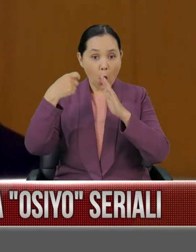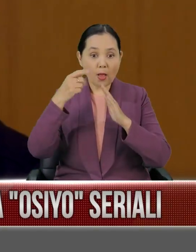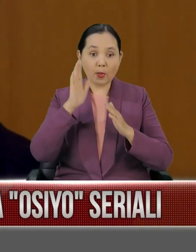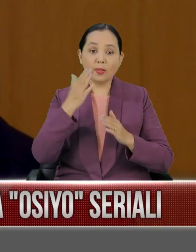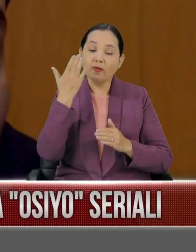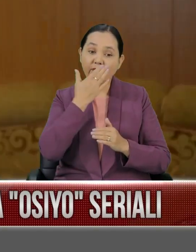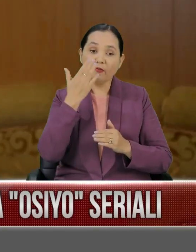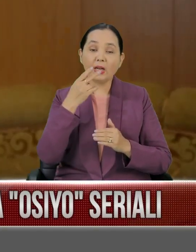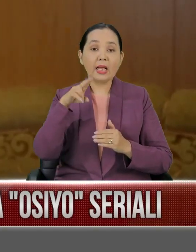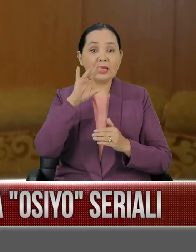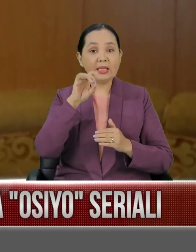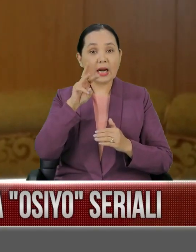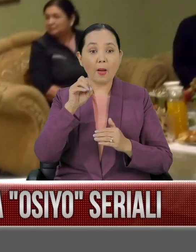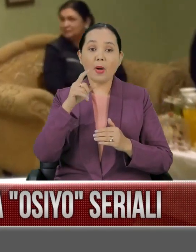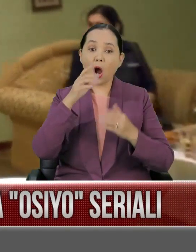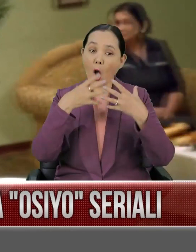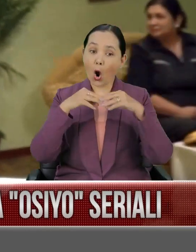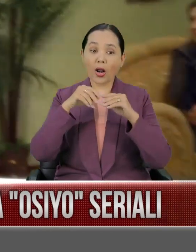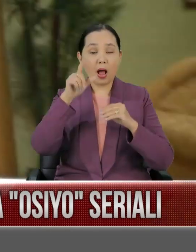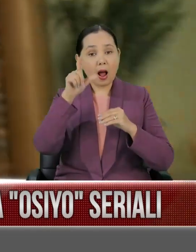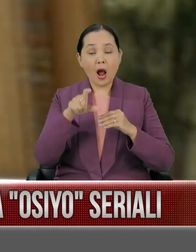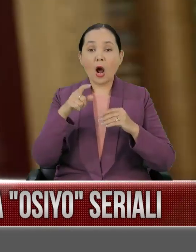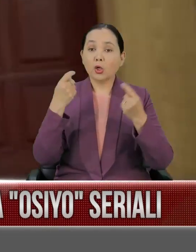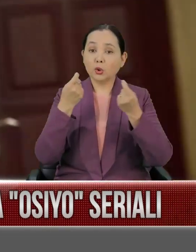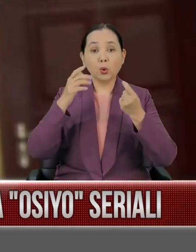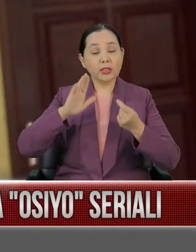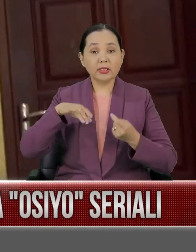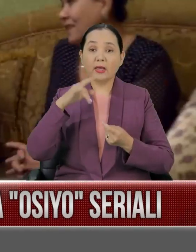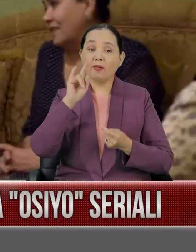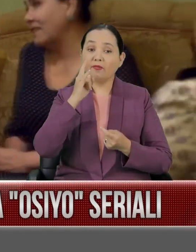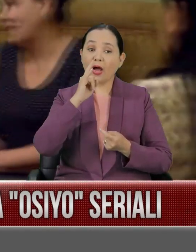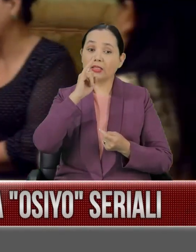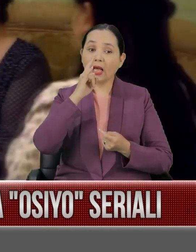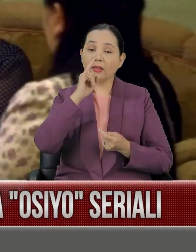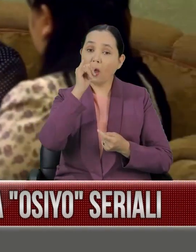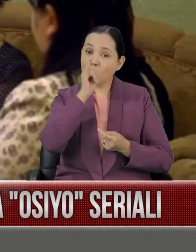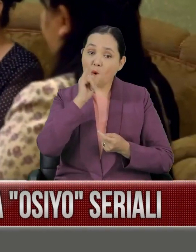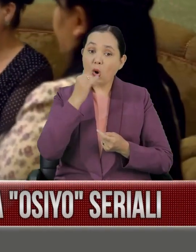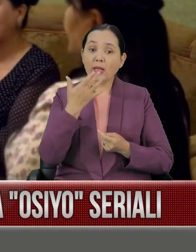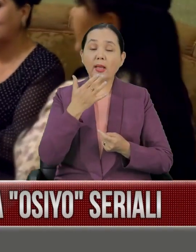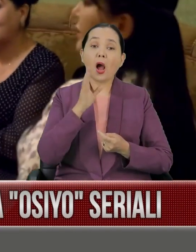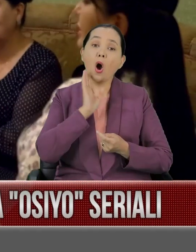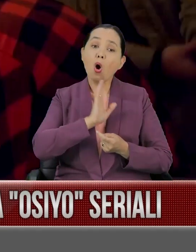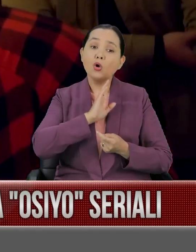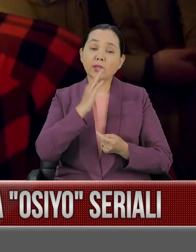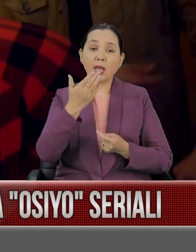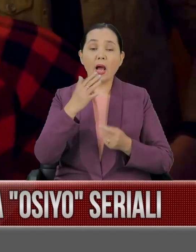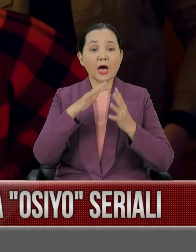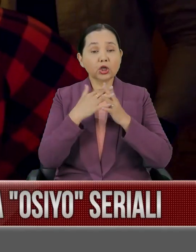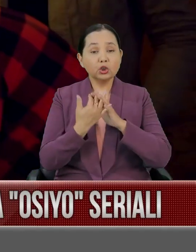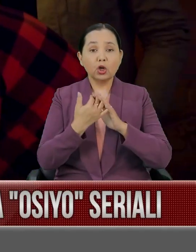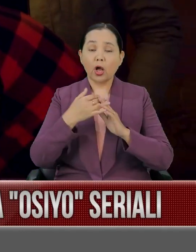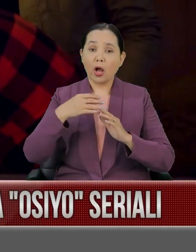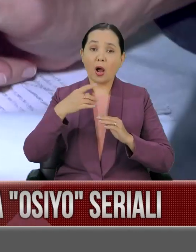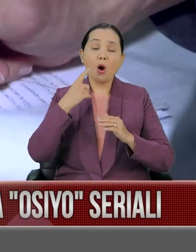Film drama, bir oilani qahramonlarimiz to'ydan so'ng farzand bo'lmaganligi uchun qahramon ona borib qishloqdan